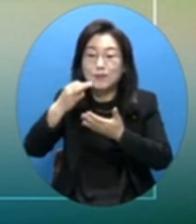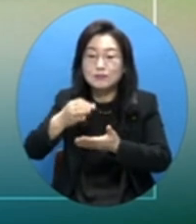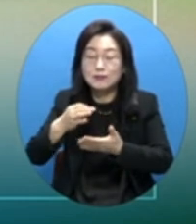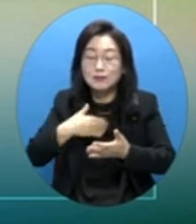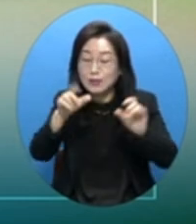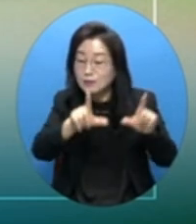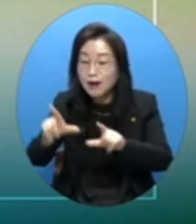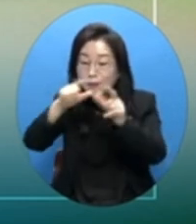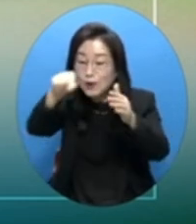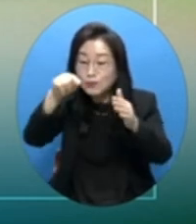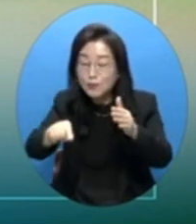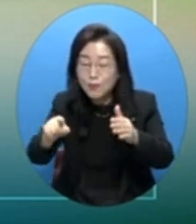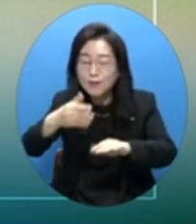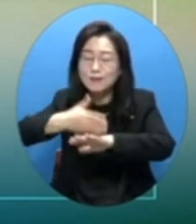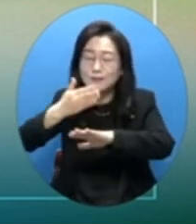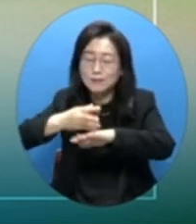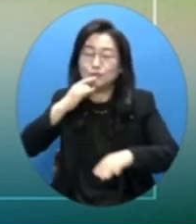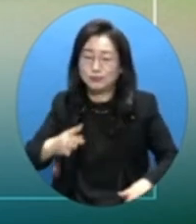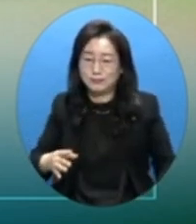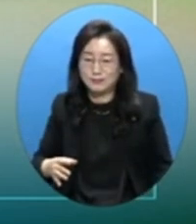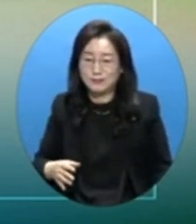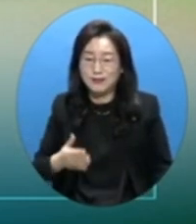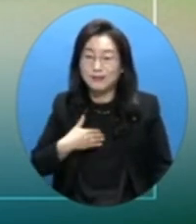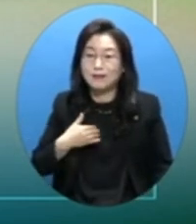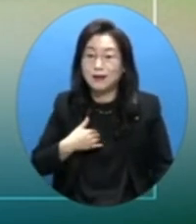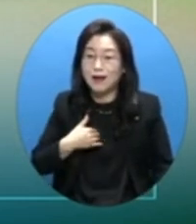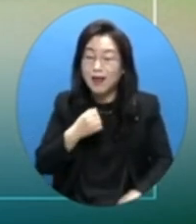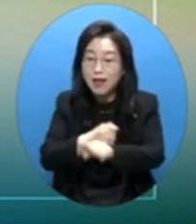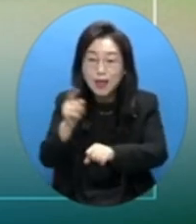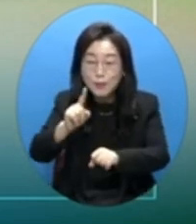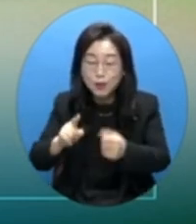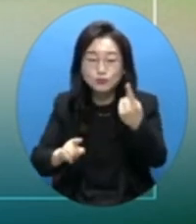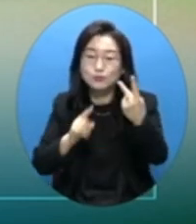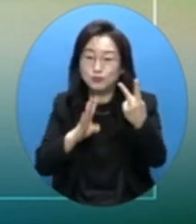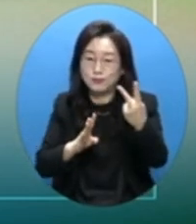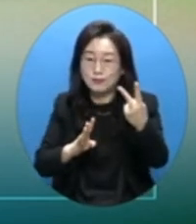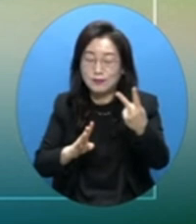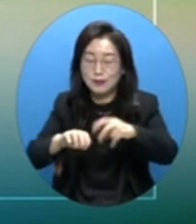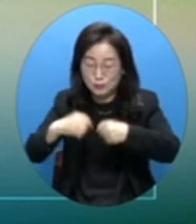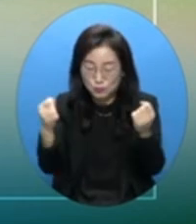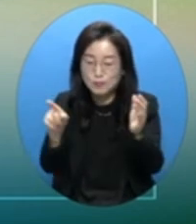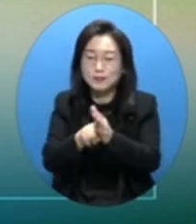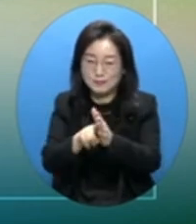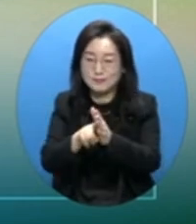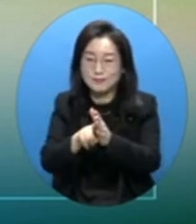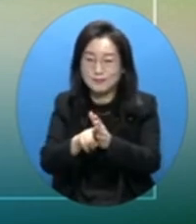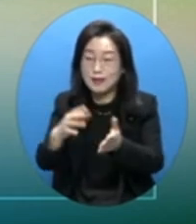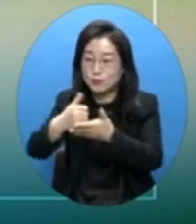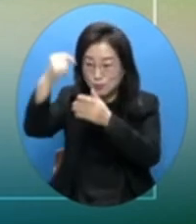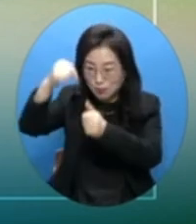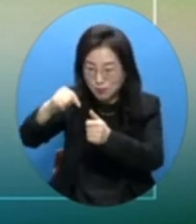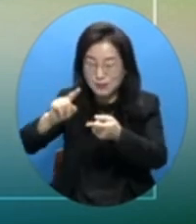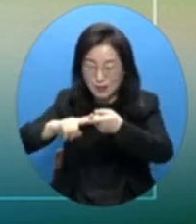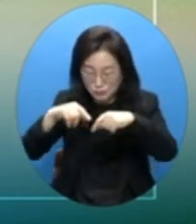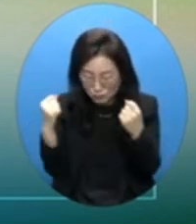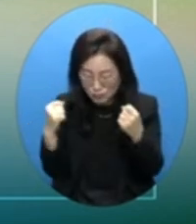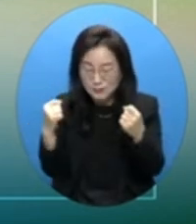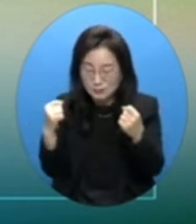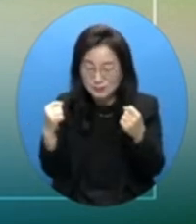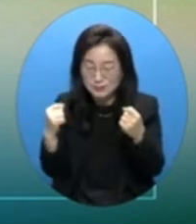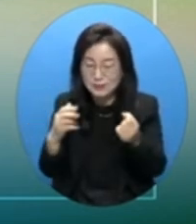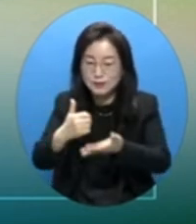가운데는 감사밖에 없었습니다 제가 한 것은 단 두 가지였습니다 순종과 믿음 주일 말씀하시면 순종하겠습니다